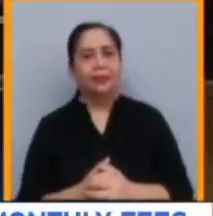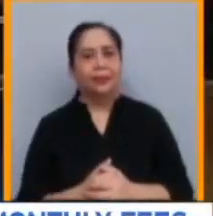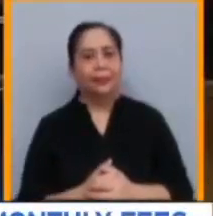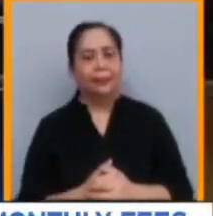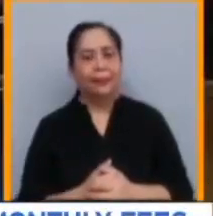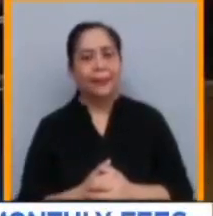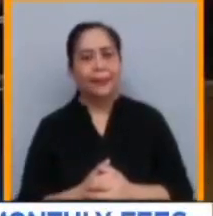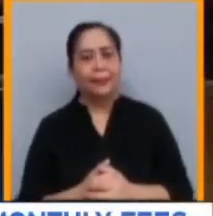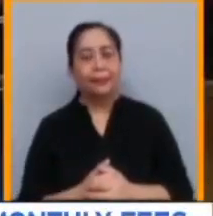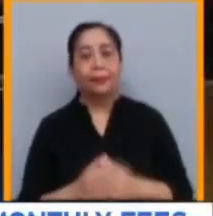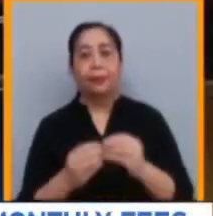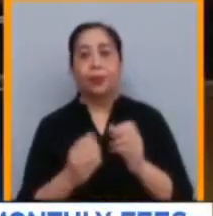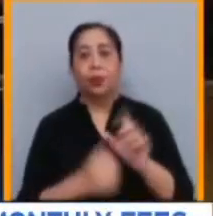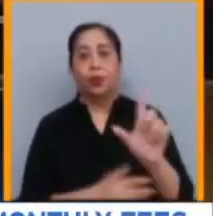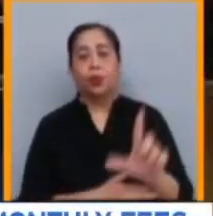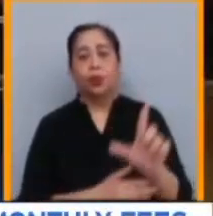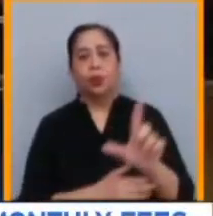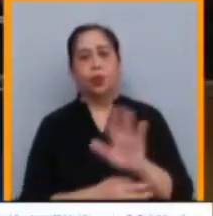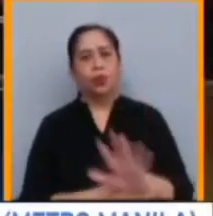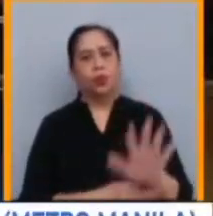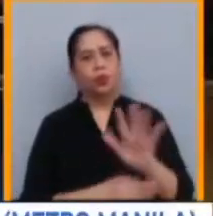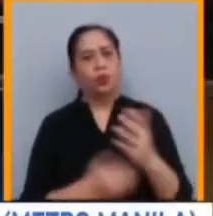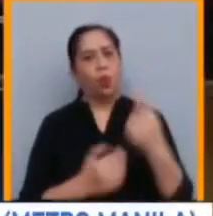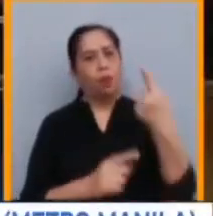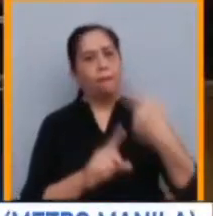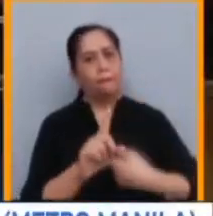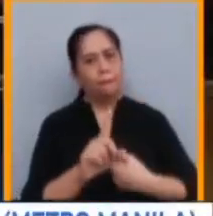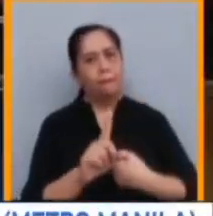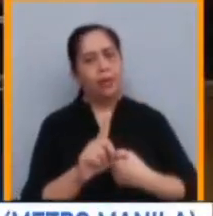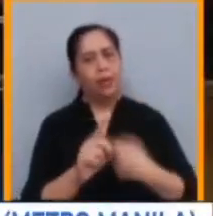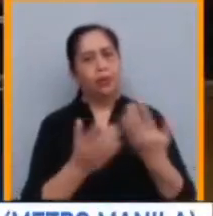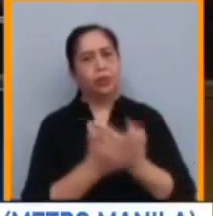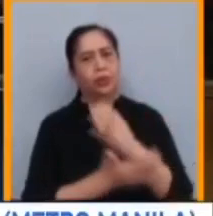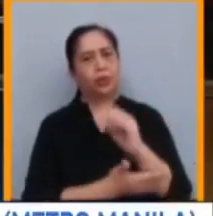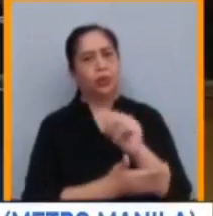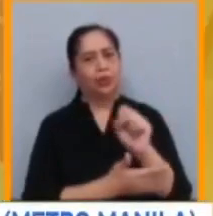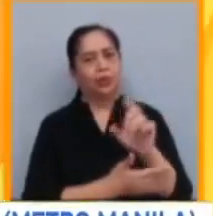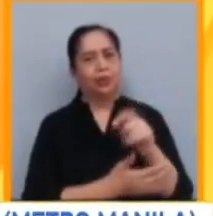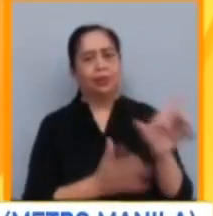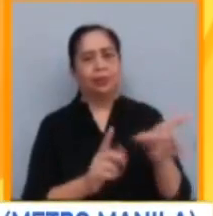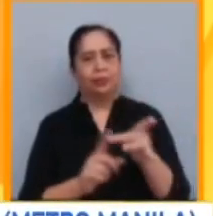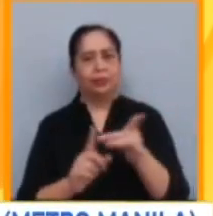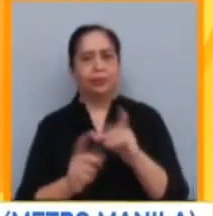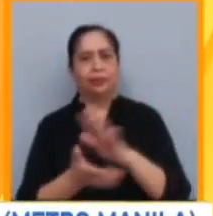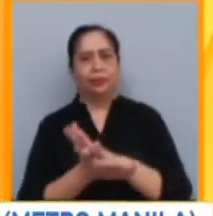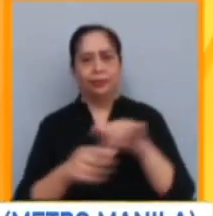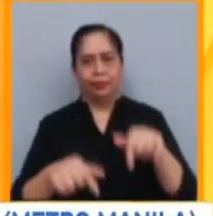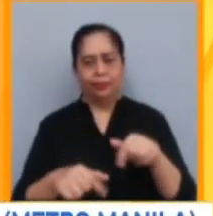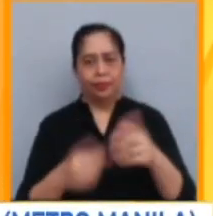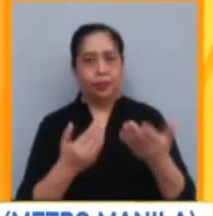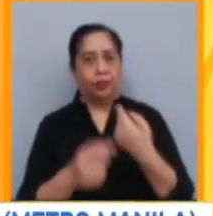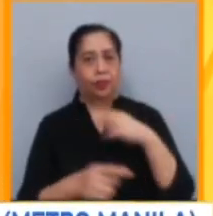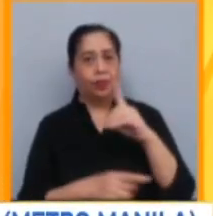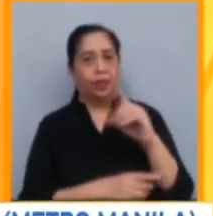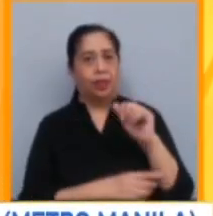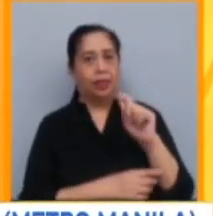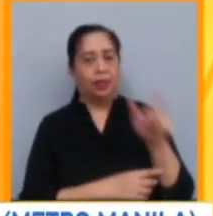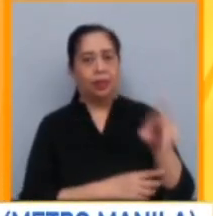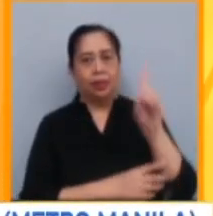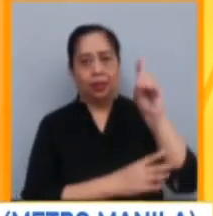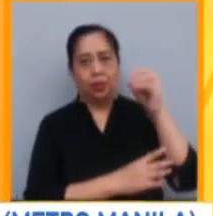Pinakamababa sa loob ng halos isang buwan ang mga bagong kaso ng COVID-19 sa bansa. Base po sa datos ng Department of Health kahapon,